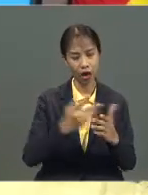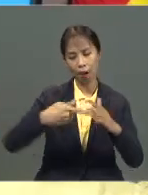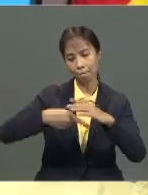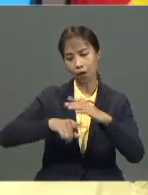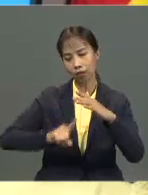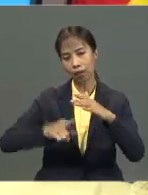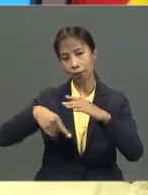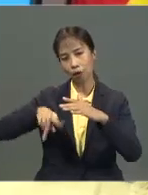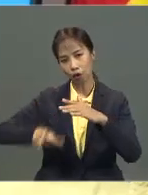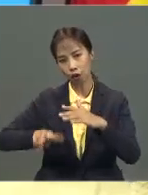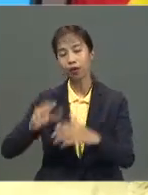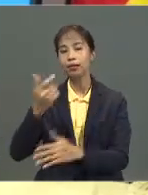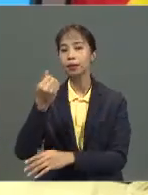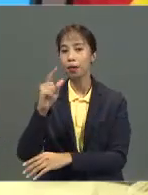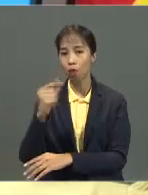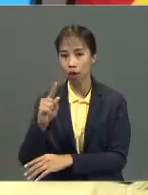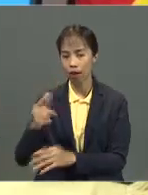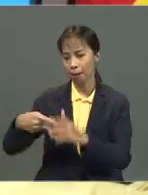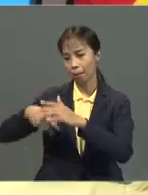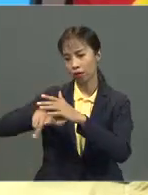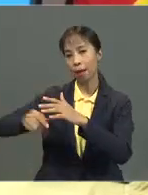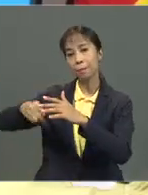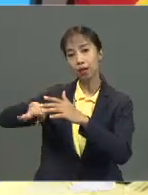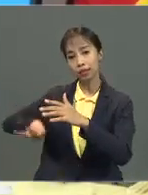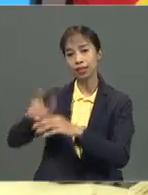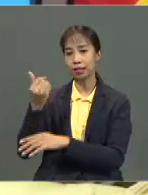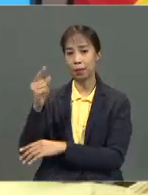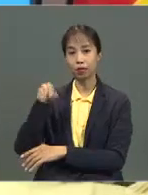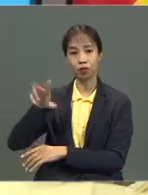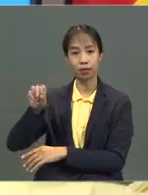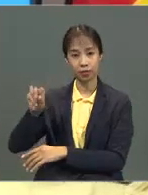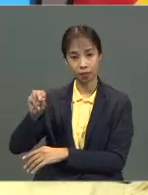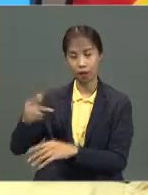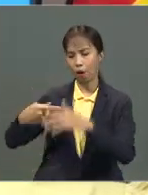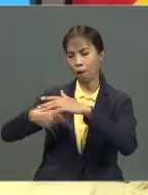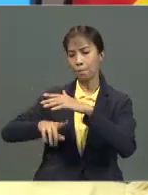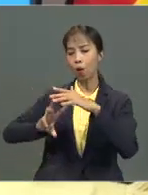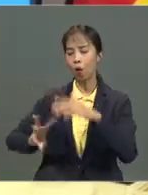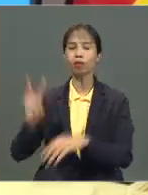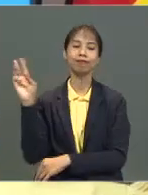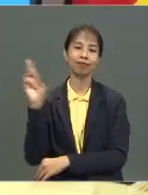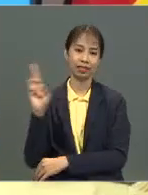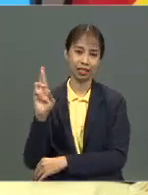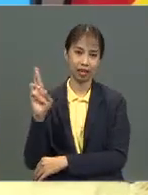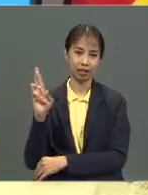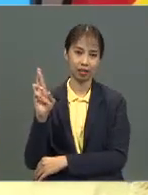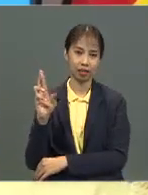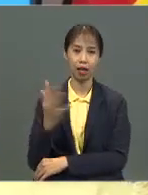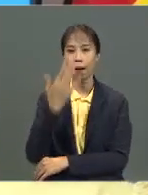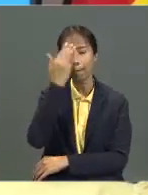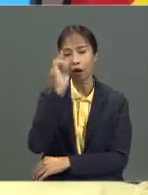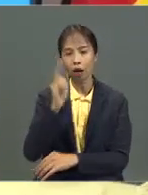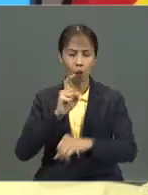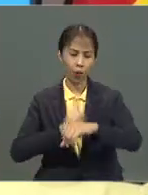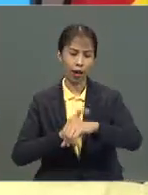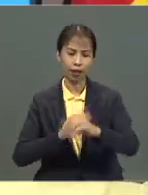ะเริ่มทานที่ 11:00 ป .3 ป .4 11:30 พอป .5 ป .6 ก็จะเริ่มทานที่เที่ยงเพราะว่าเวลาครึ่งชั่วโมงเนี่ย